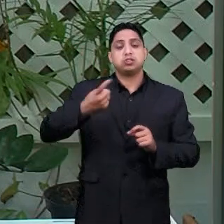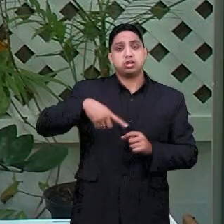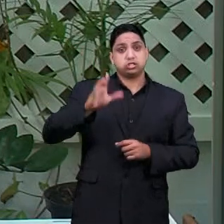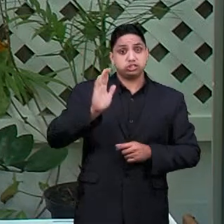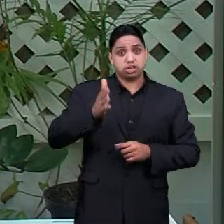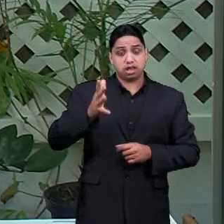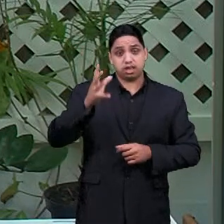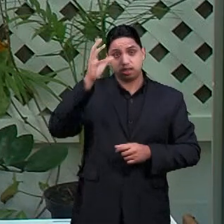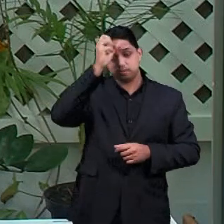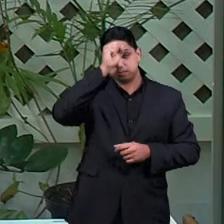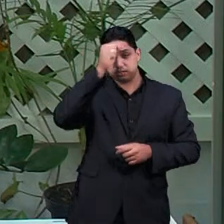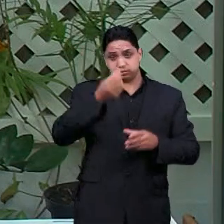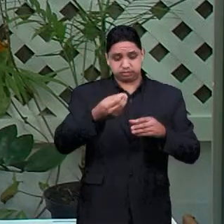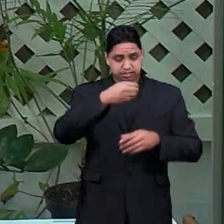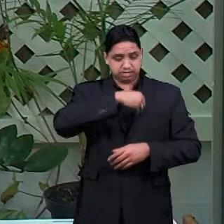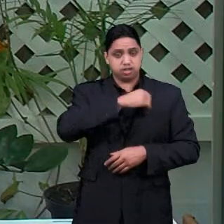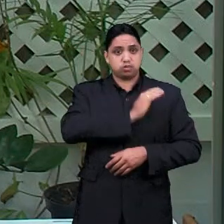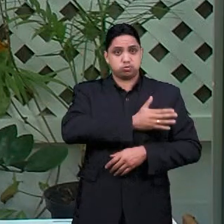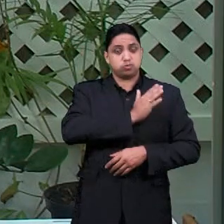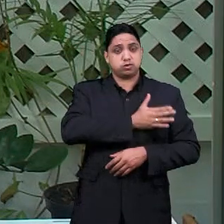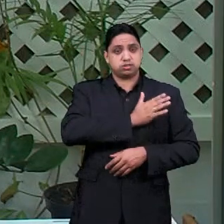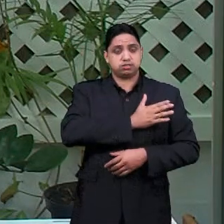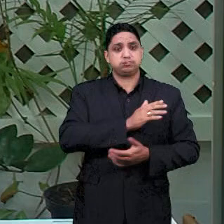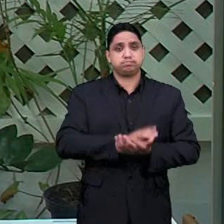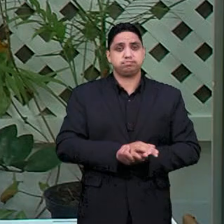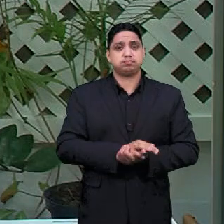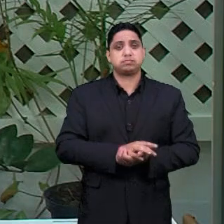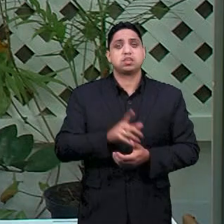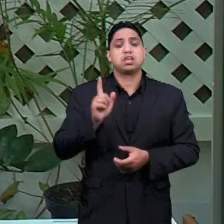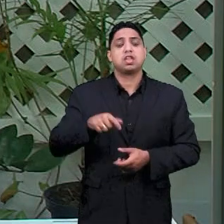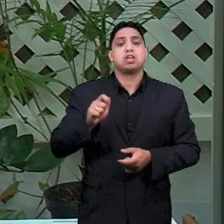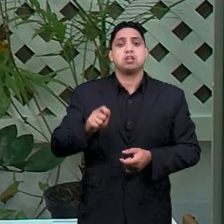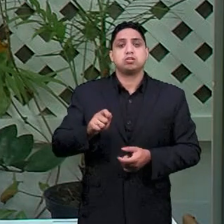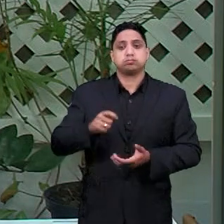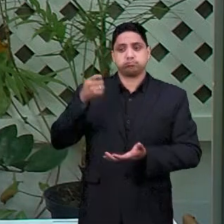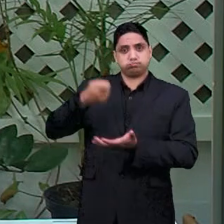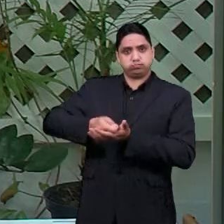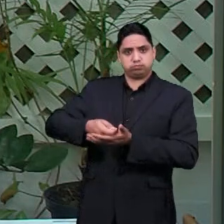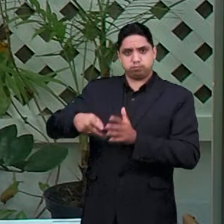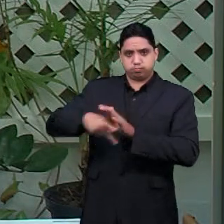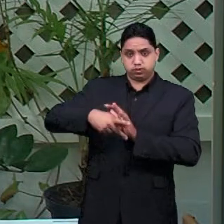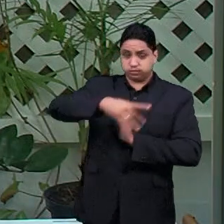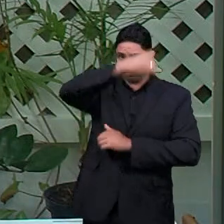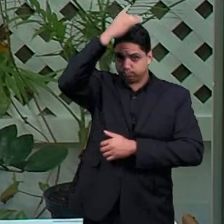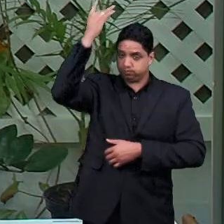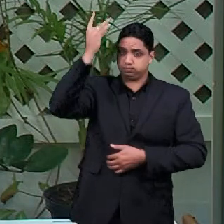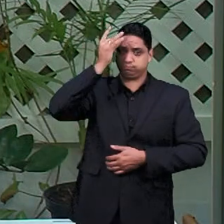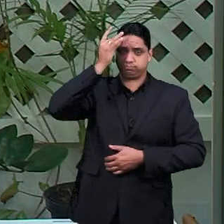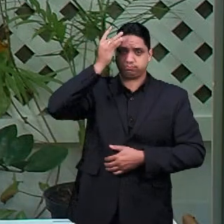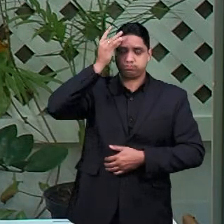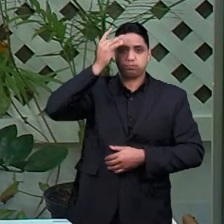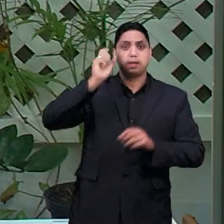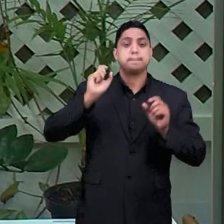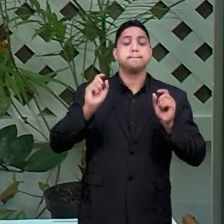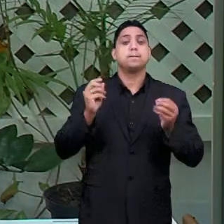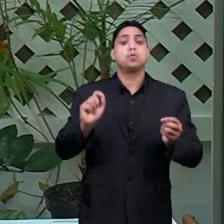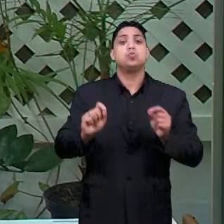déjà mis dans notre cœur, une détermination du Saint-Esprit,